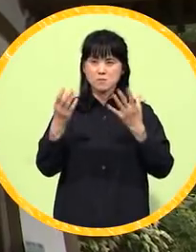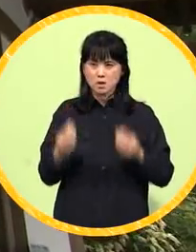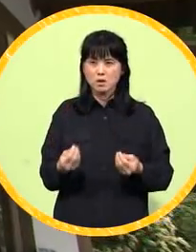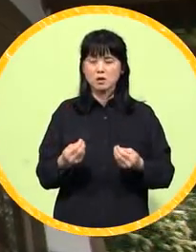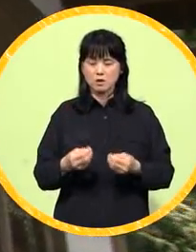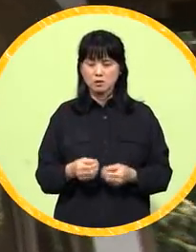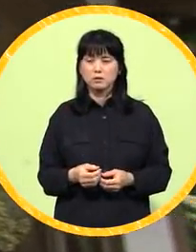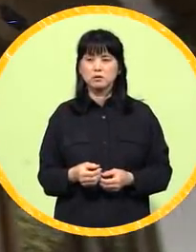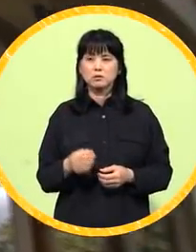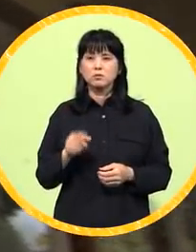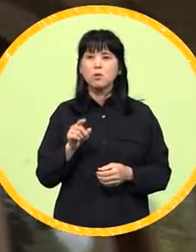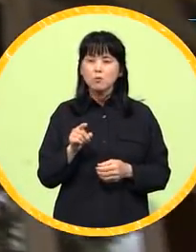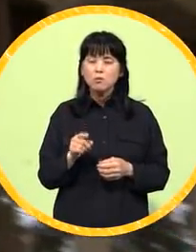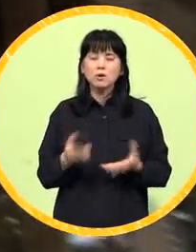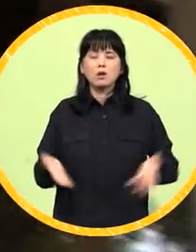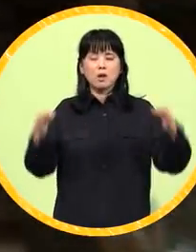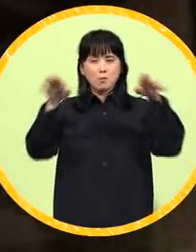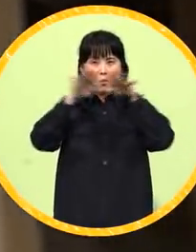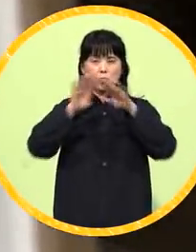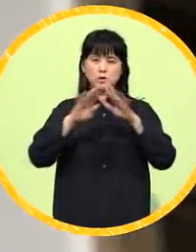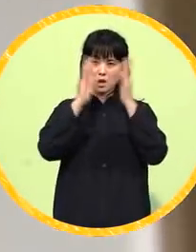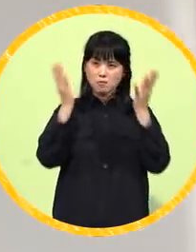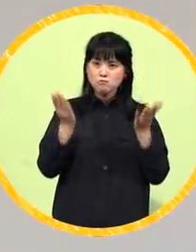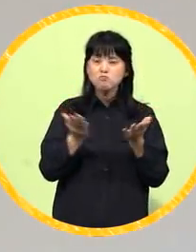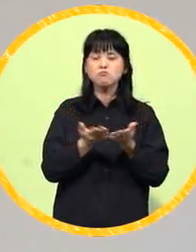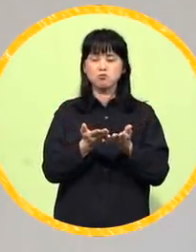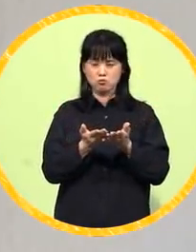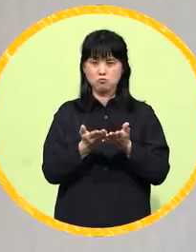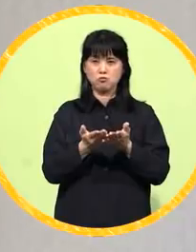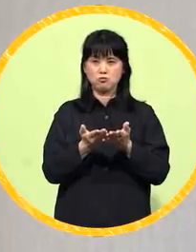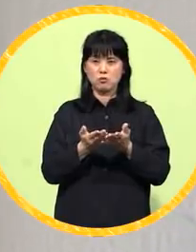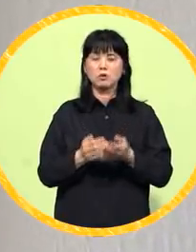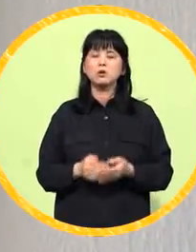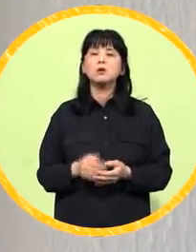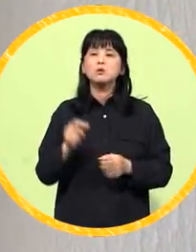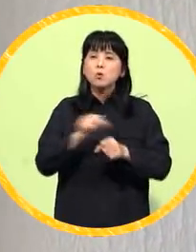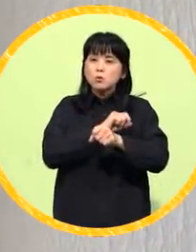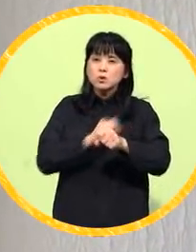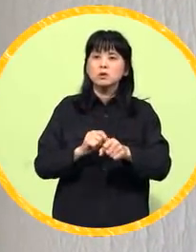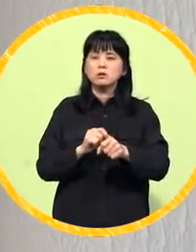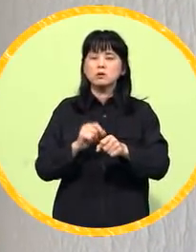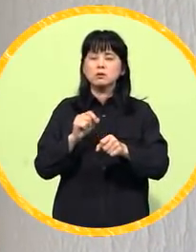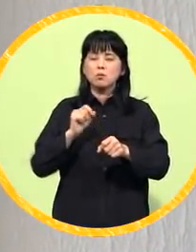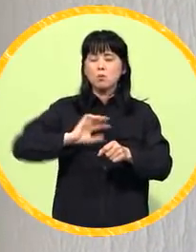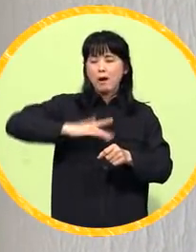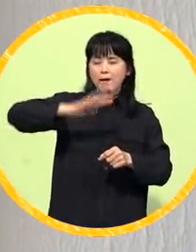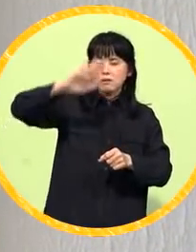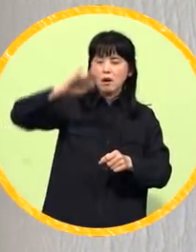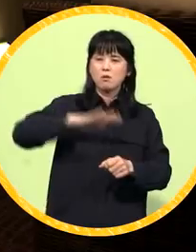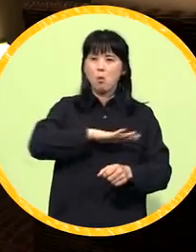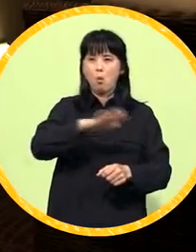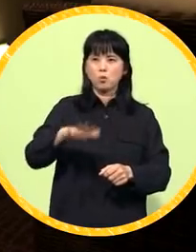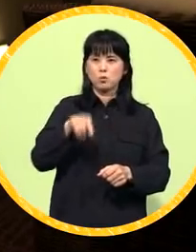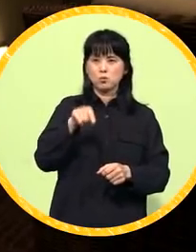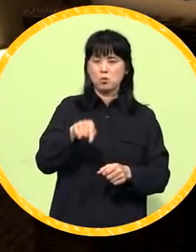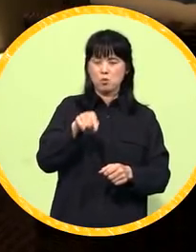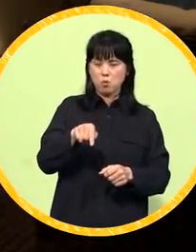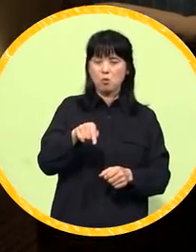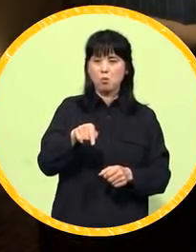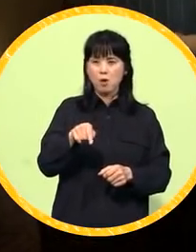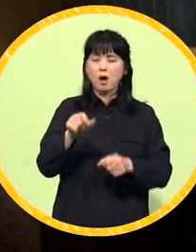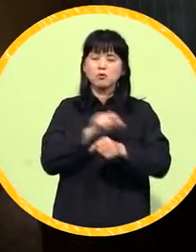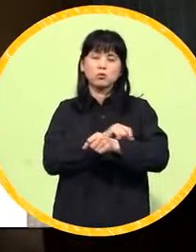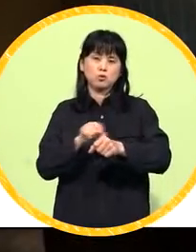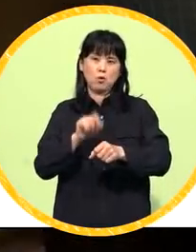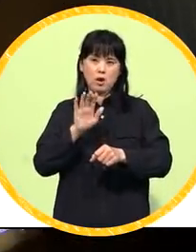そうそれはですね建物全体がそう言われているんですけれども特にこの階段ホールと言われている金光が